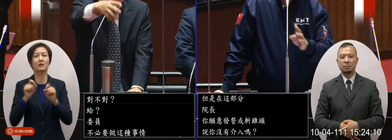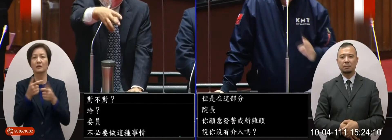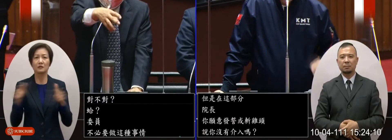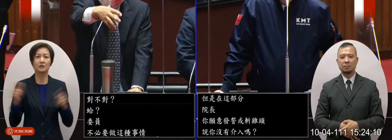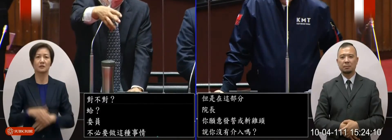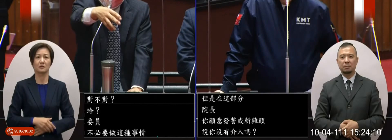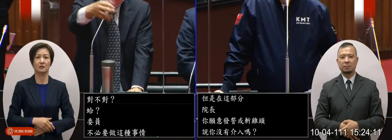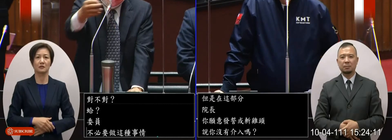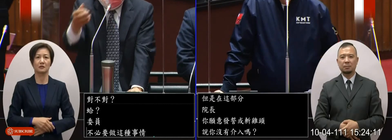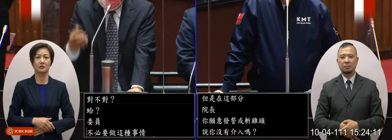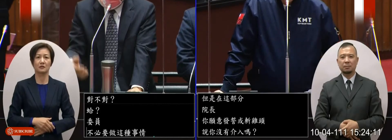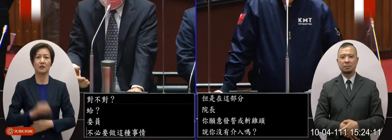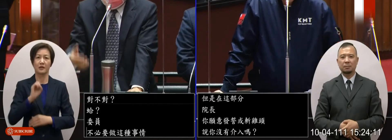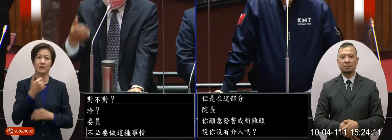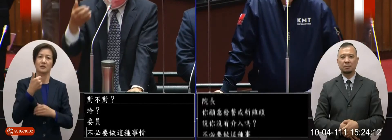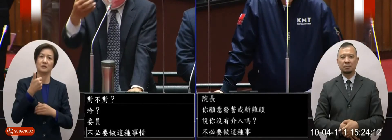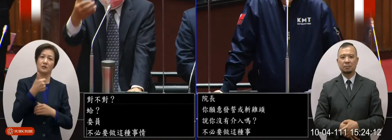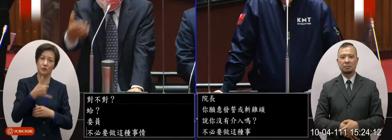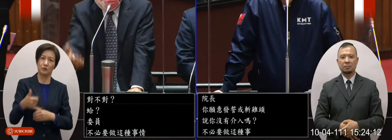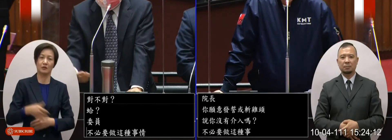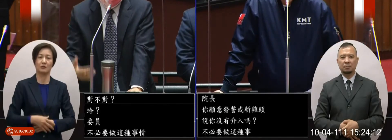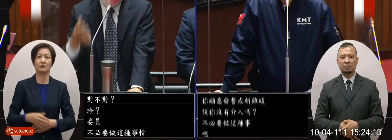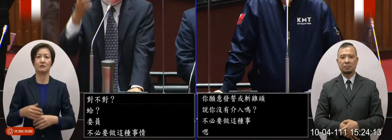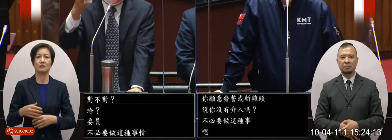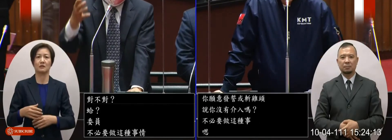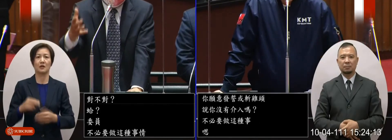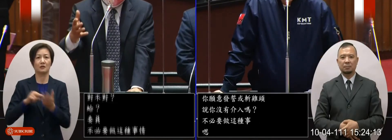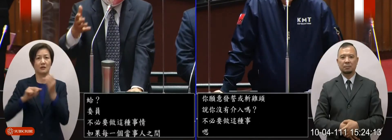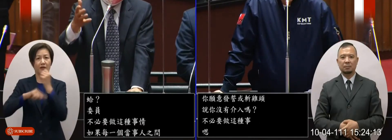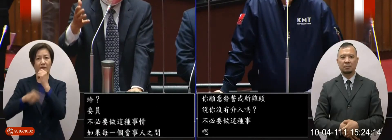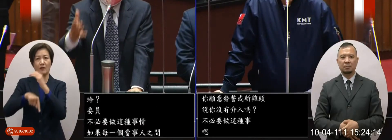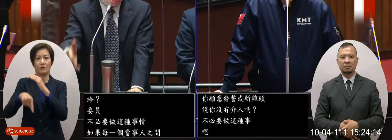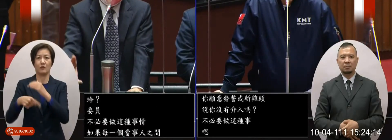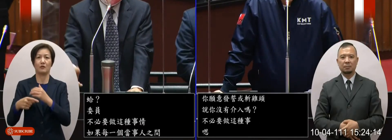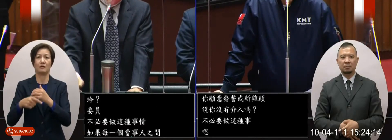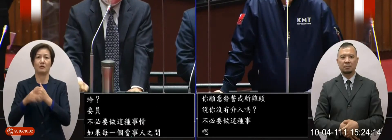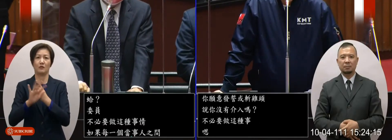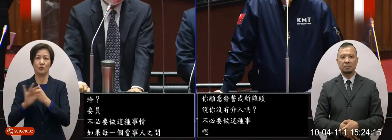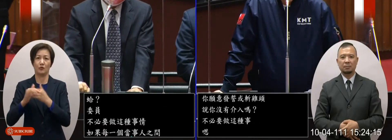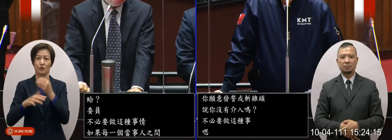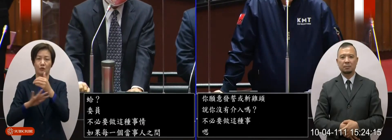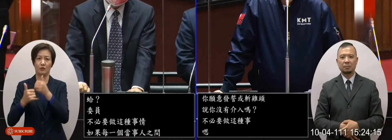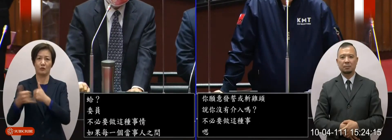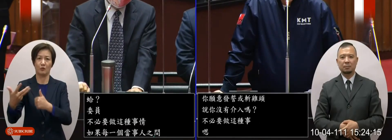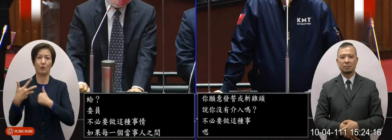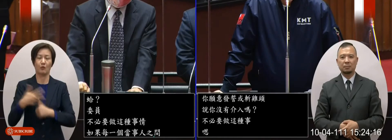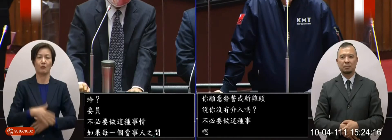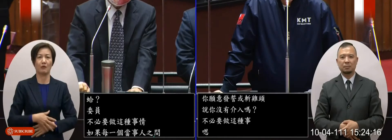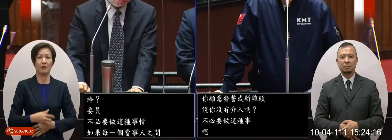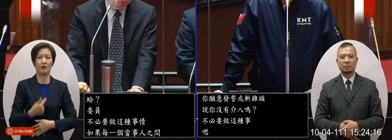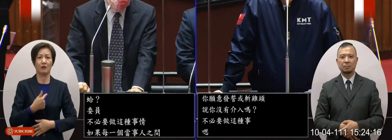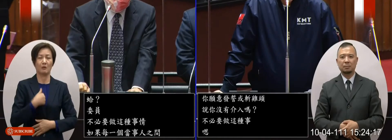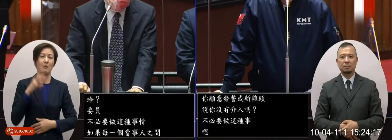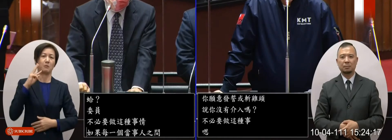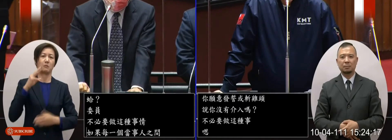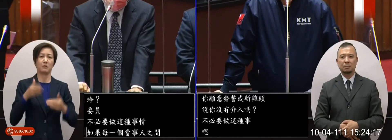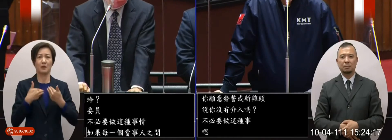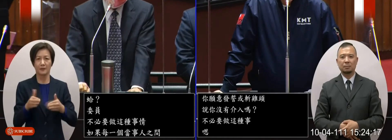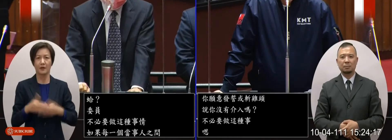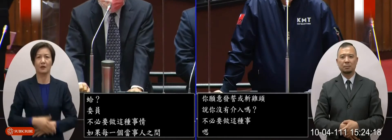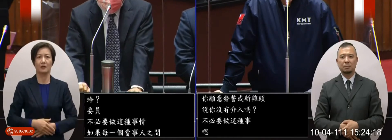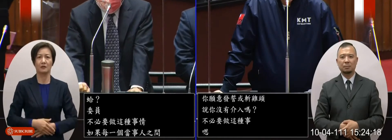个国会议员跑到这里来说院长要不要斩鸡头，那这个就会